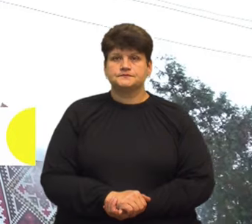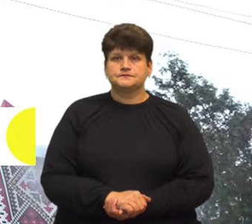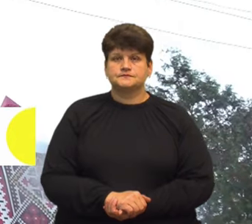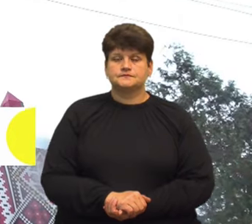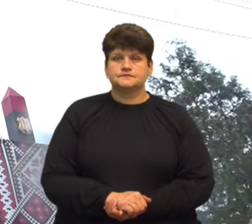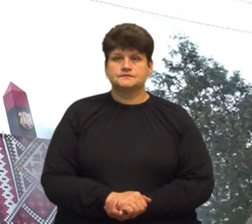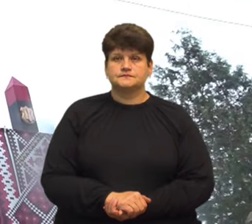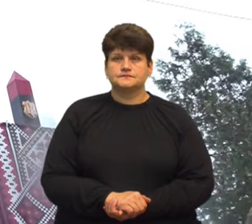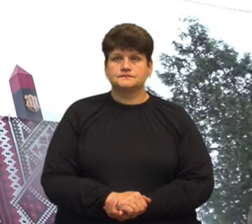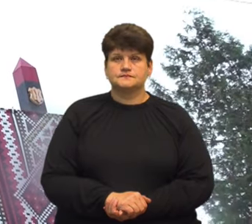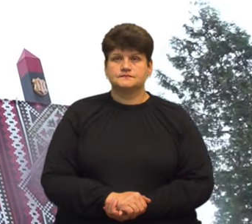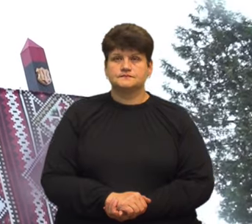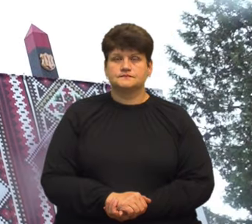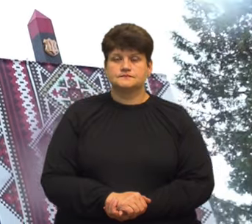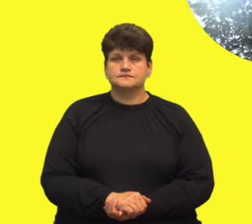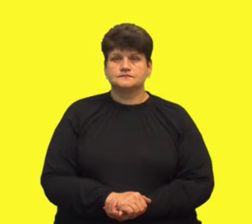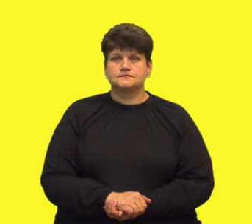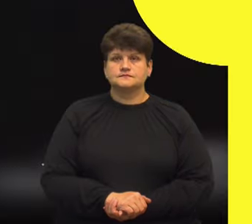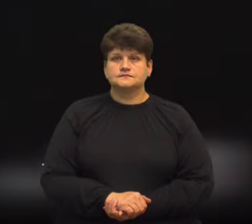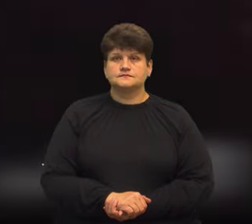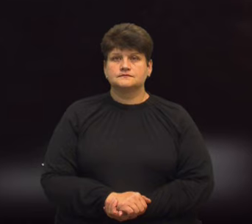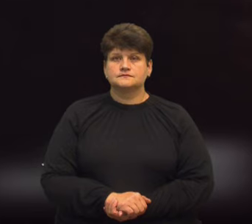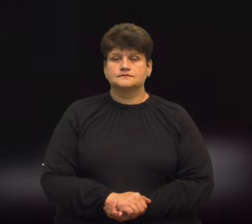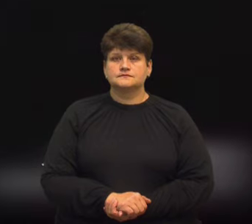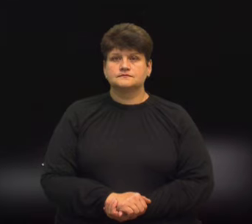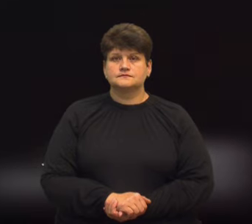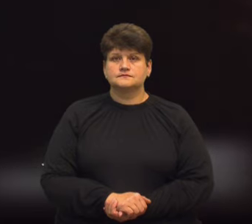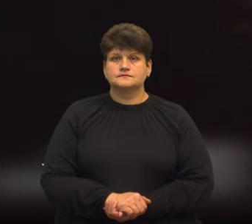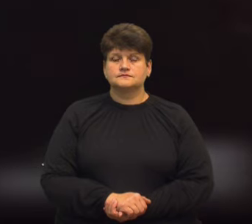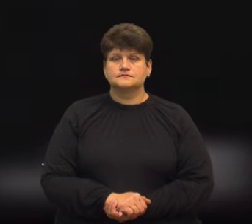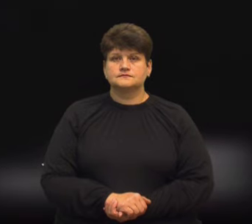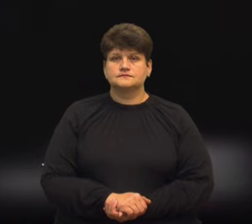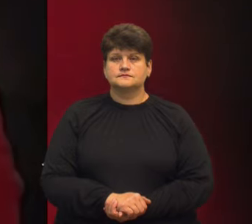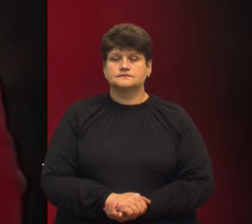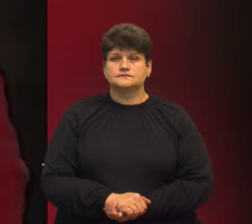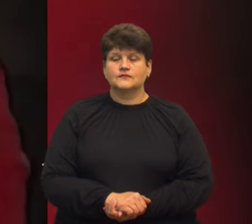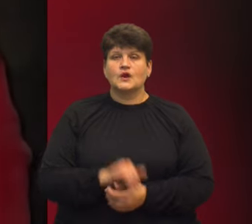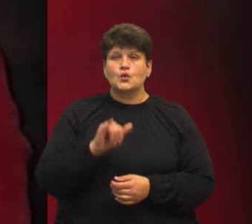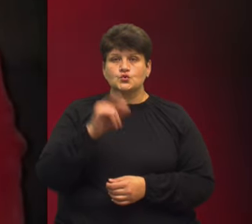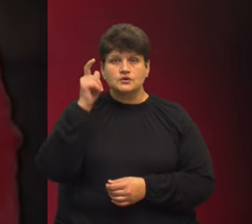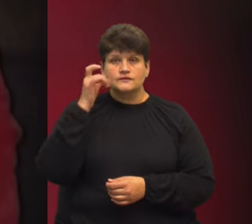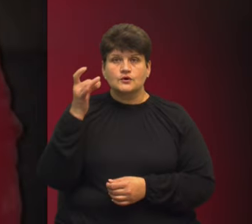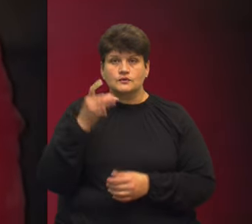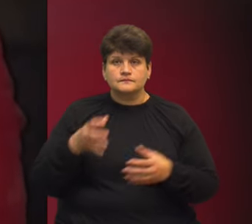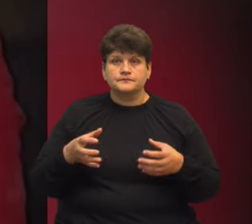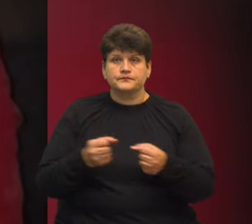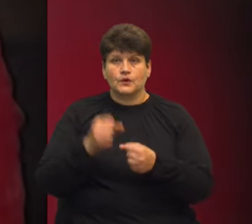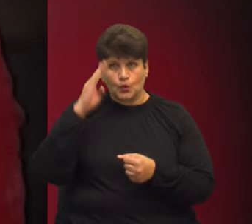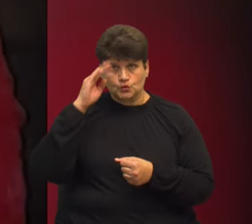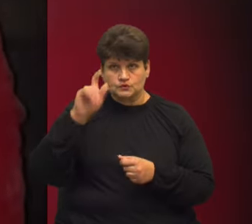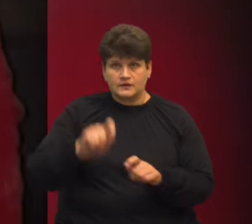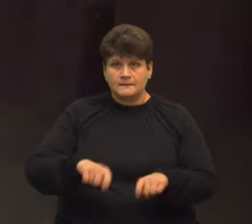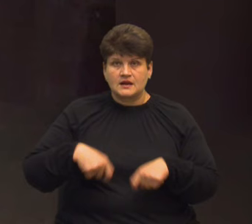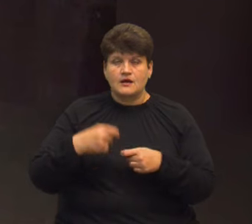новини, Тернопільщина. У Чортківському районі затримали чоловіка, який передав до